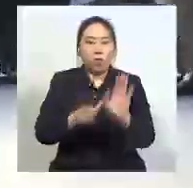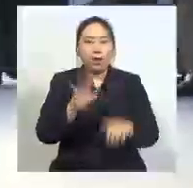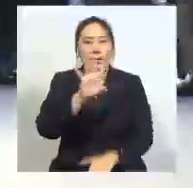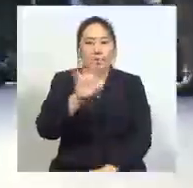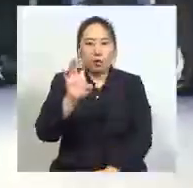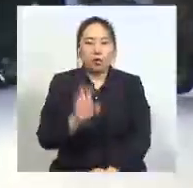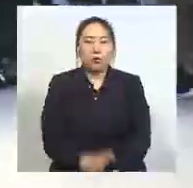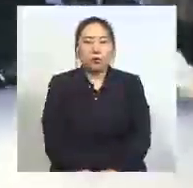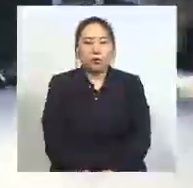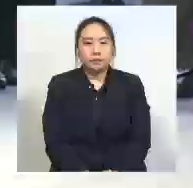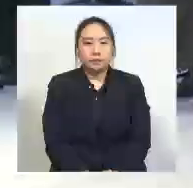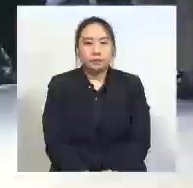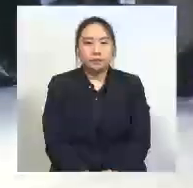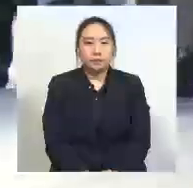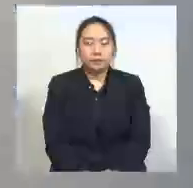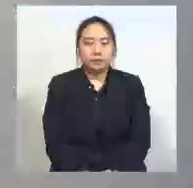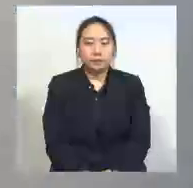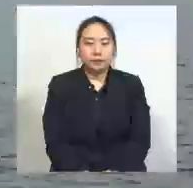ะ